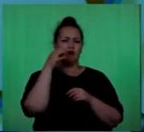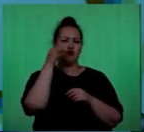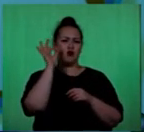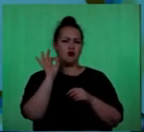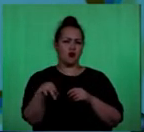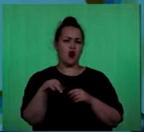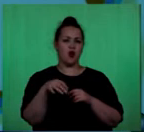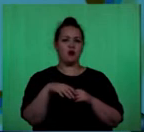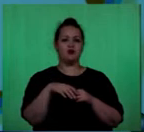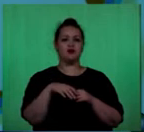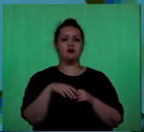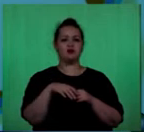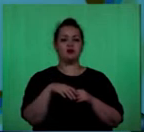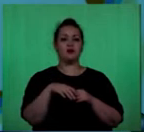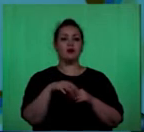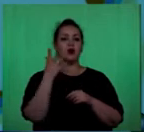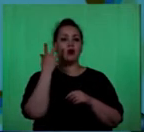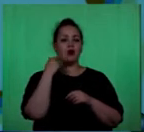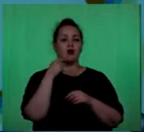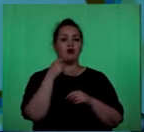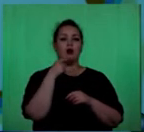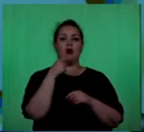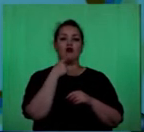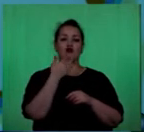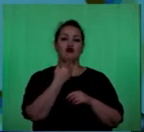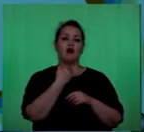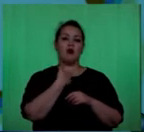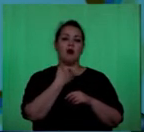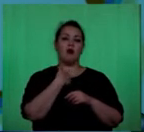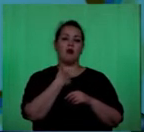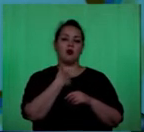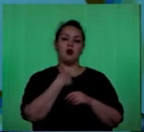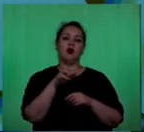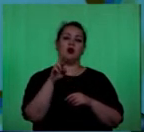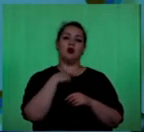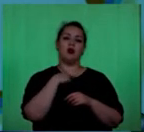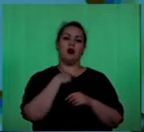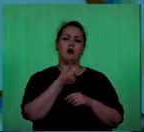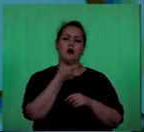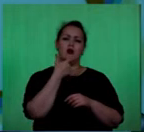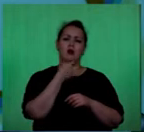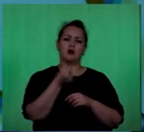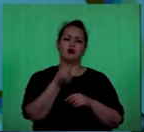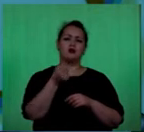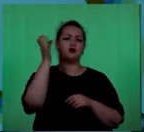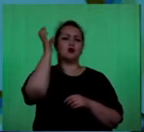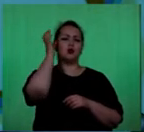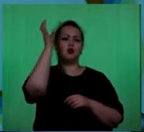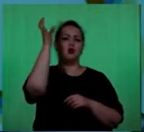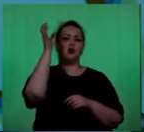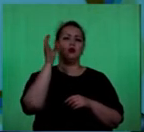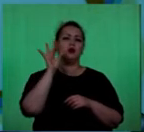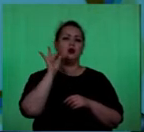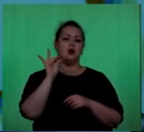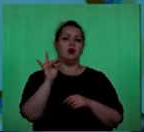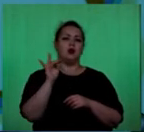во всяком случае тогда когда речь идет обо мне я красивый умный и в